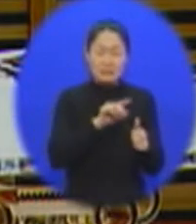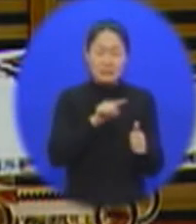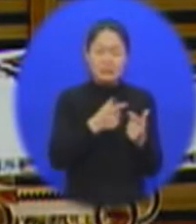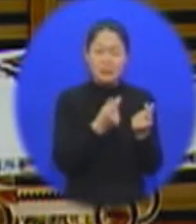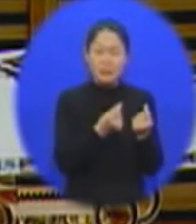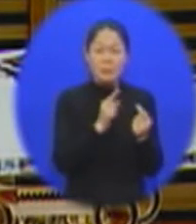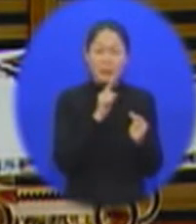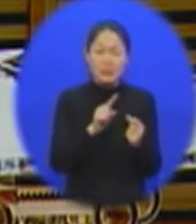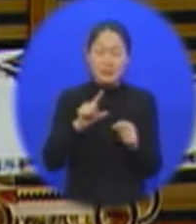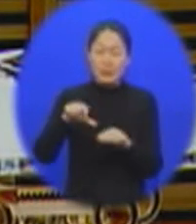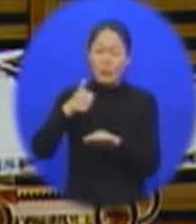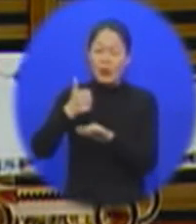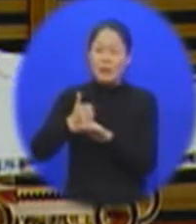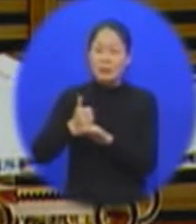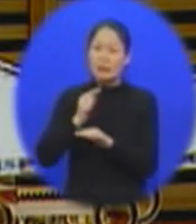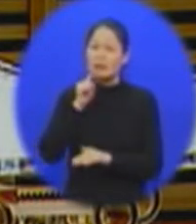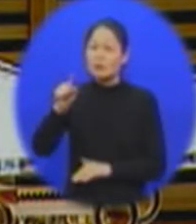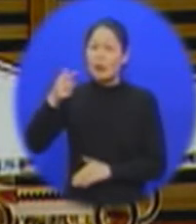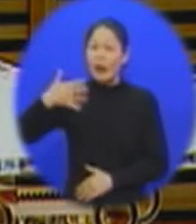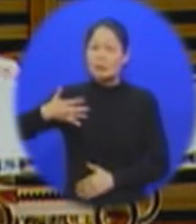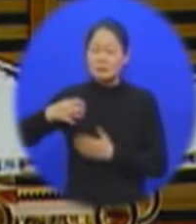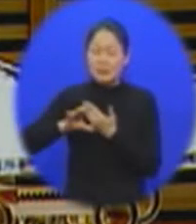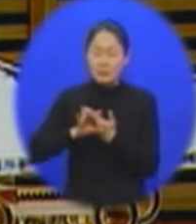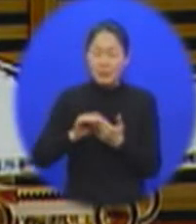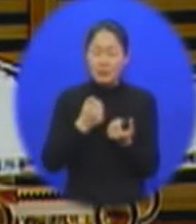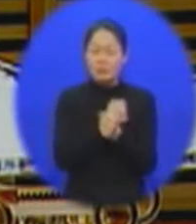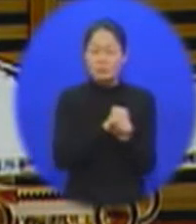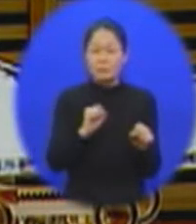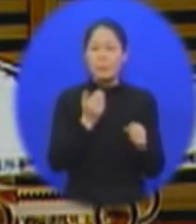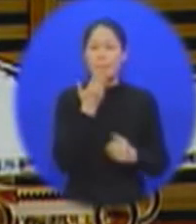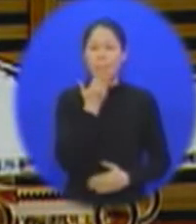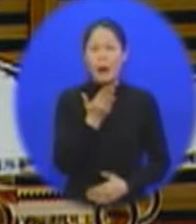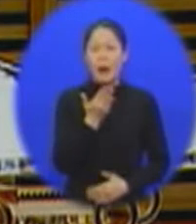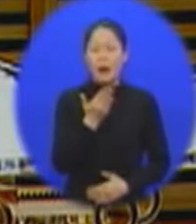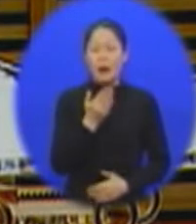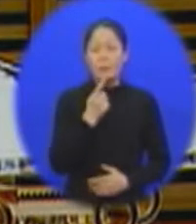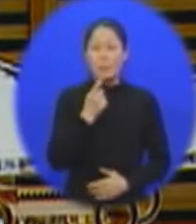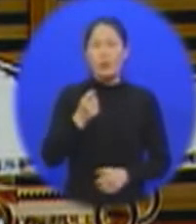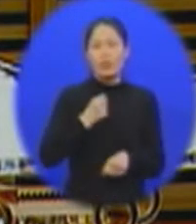아니하였다 하면 석방될 수 있을 뻔하였다 아니라